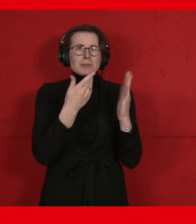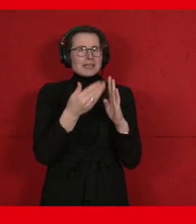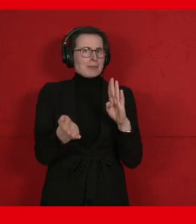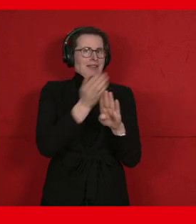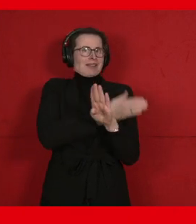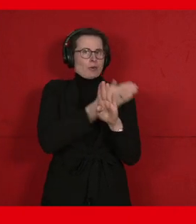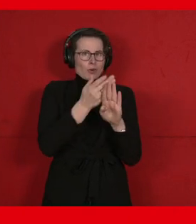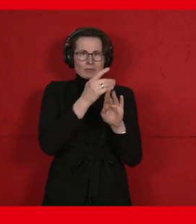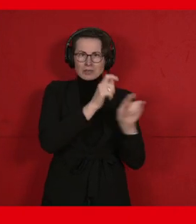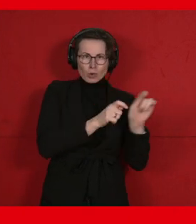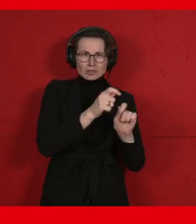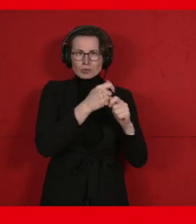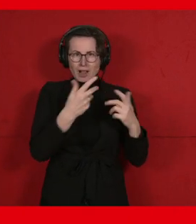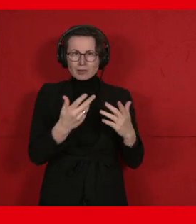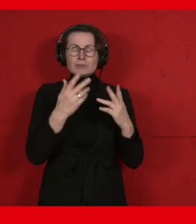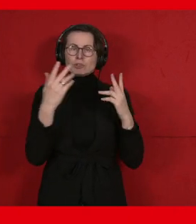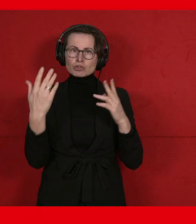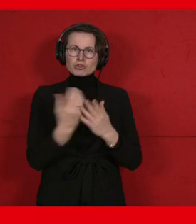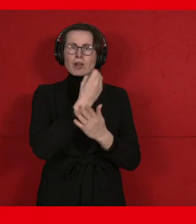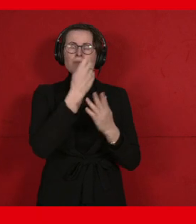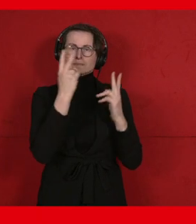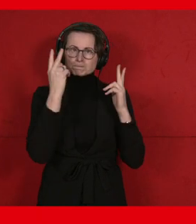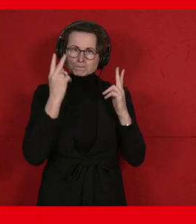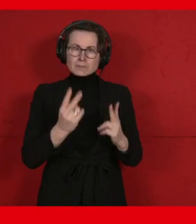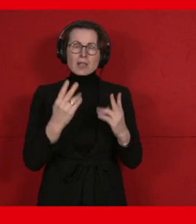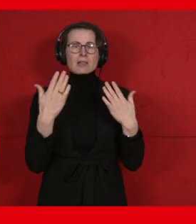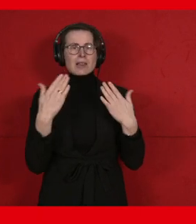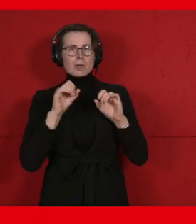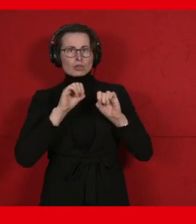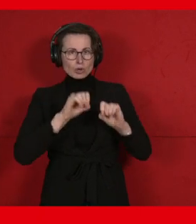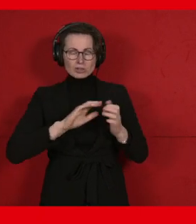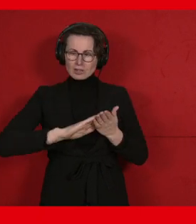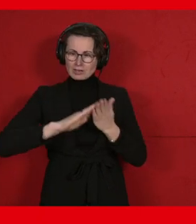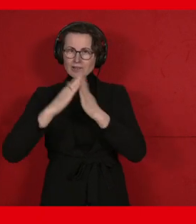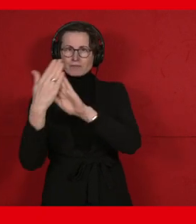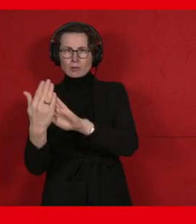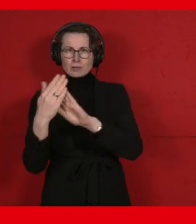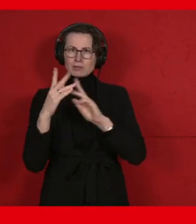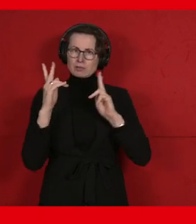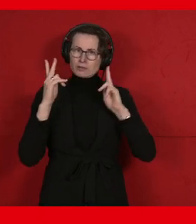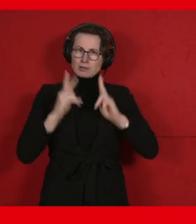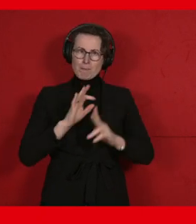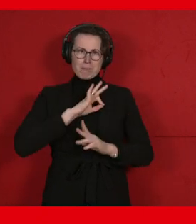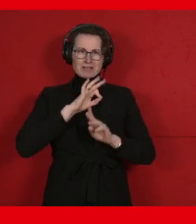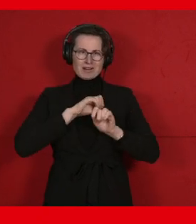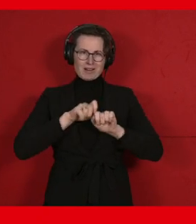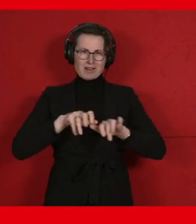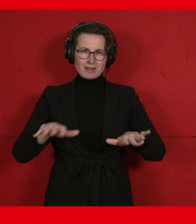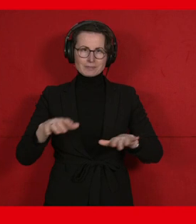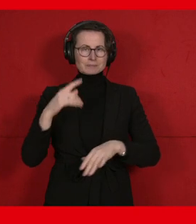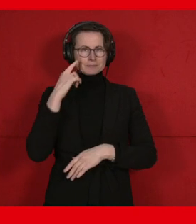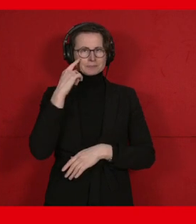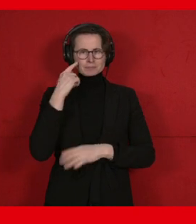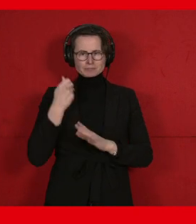dahinter steht. Tatsächlich die Frage des Klimaschutzes und der Transformation in die DNA der Partei hineinzubekommen. Wir erleben gerade